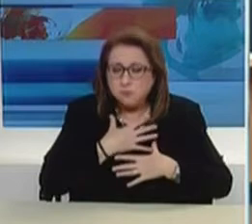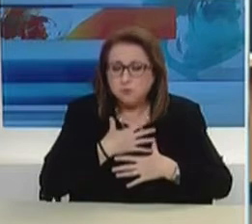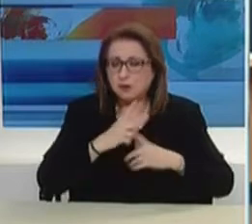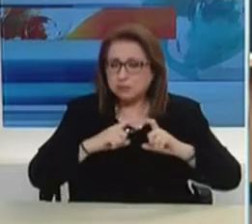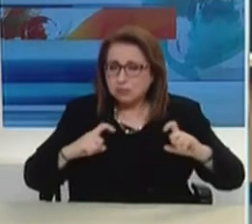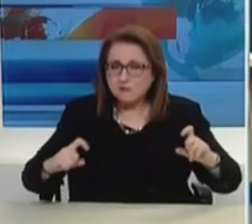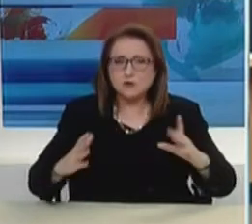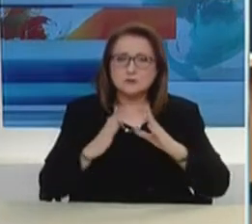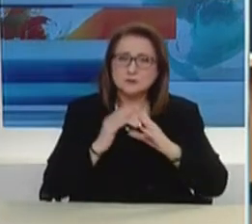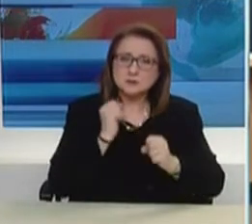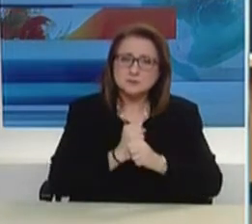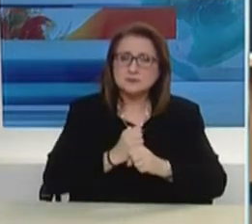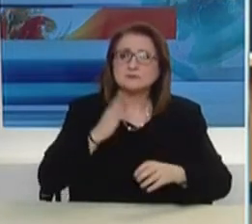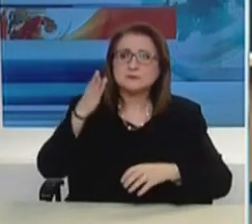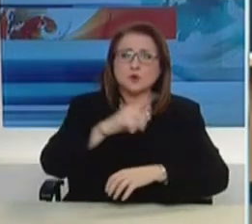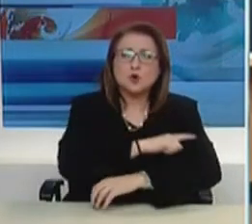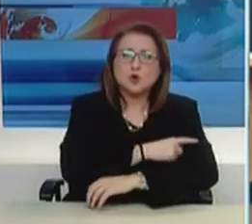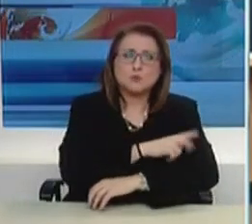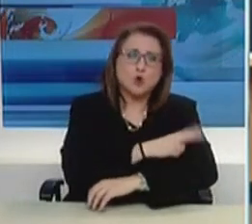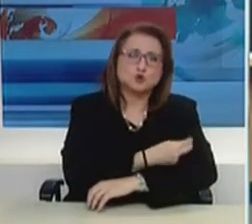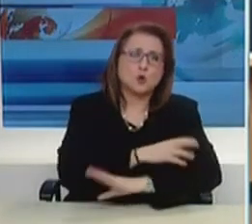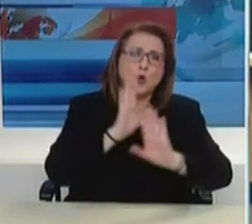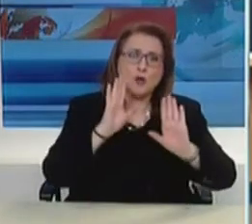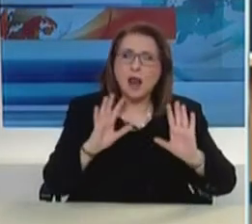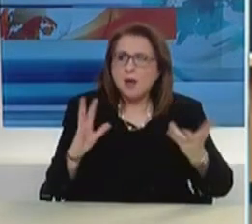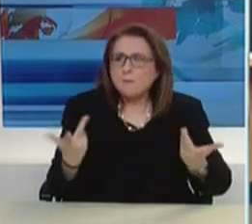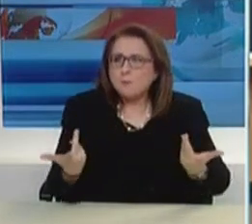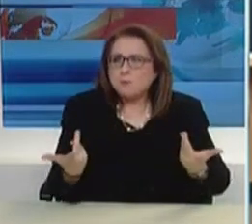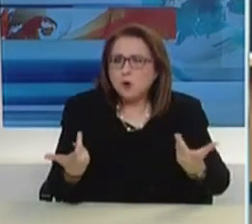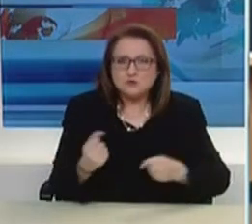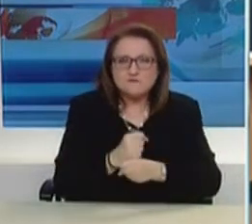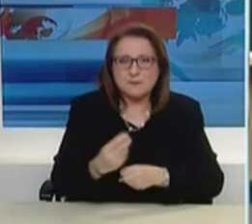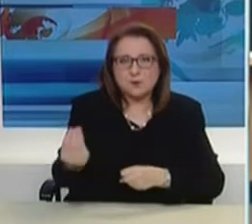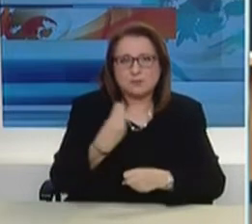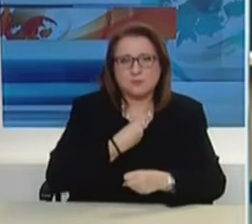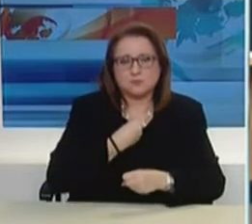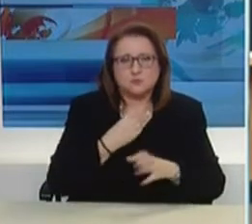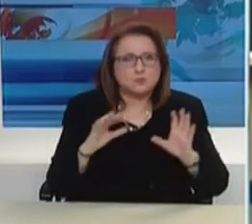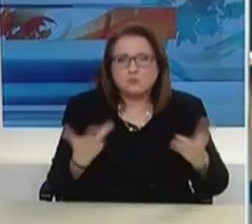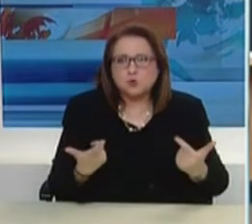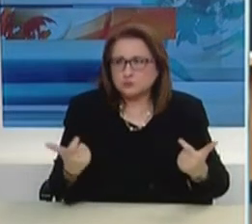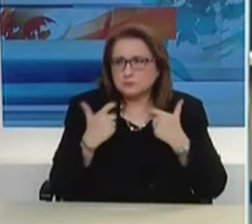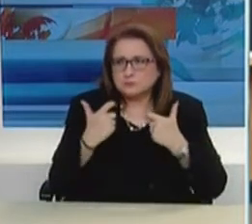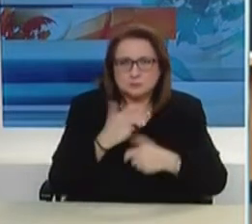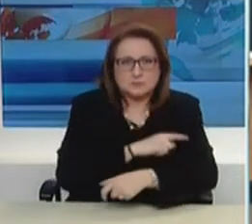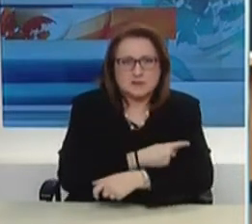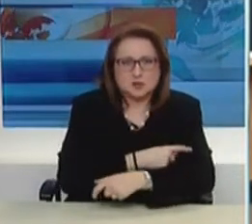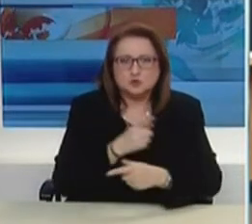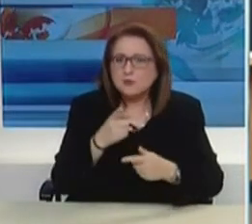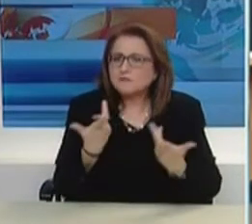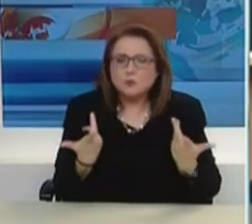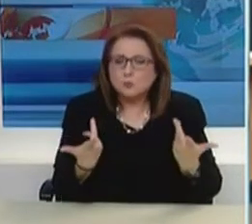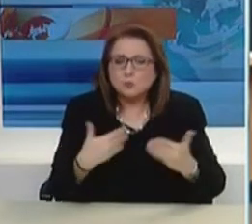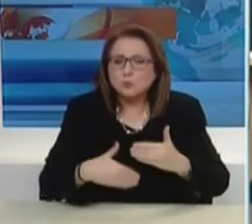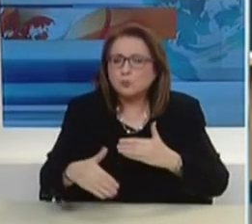νοσοκομεία? Πώς αυτοί οι ασθενείς θα έχουν την ενδεδειγμένη ιατρική παρακολούθηση και θα λάβουν τη φαρμακευτική αγωγή? Πότε θα τεθεί σε εφαρμογή αυτός ο